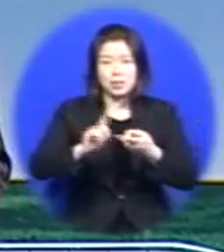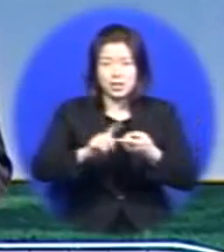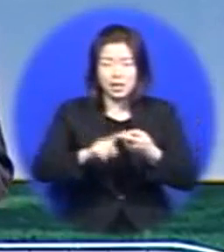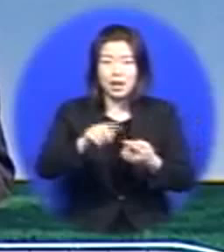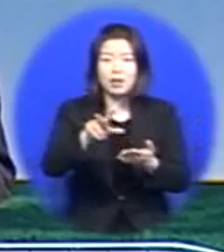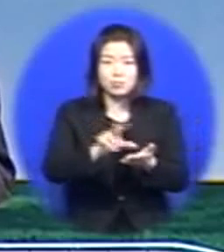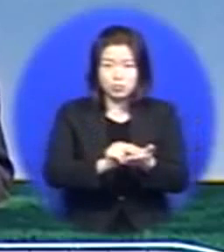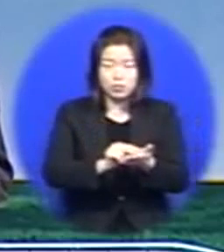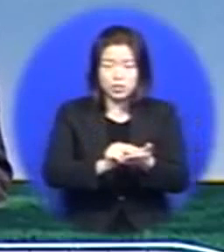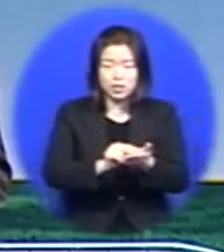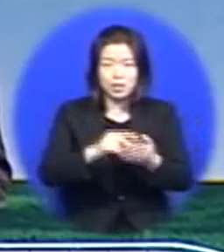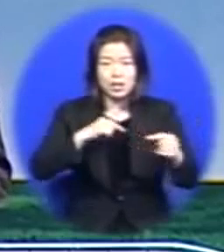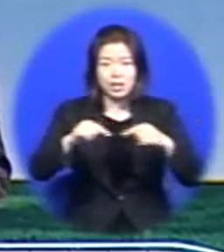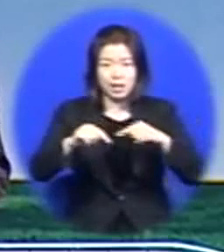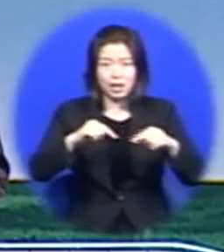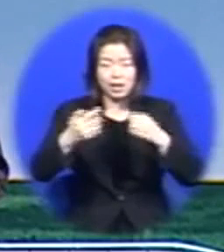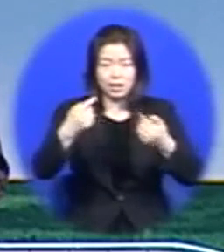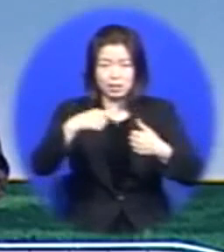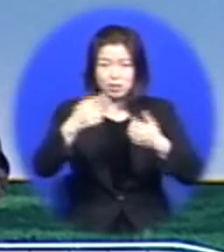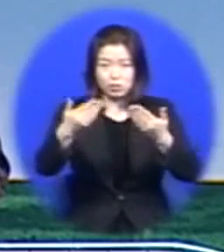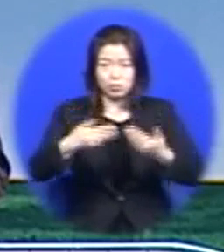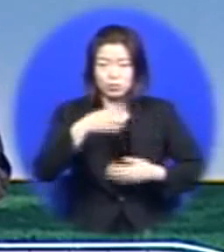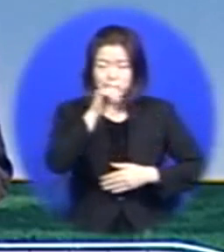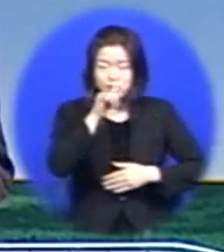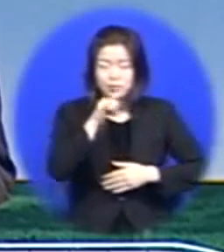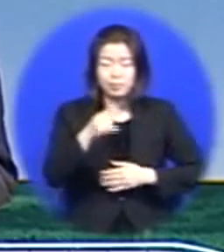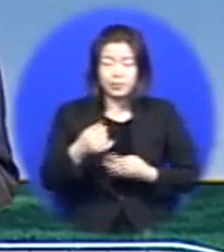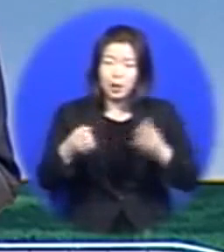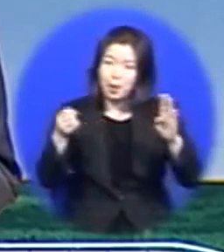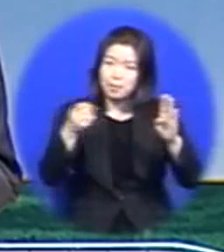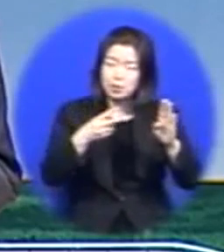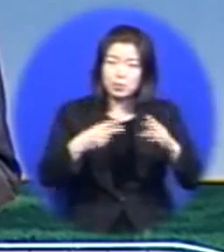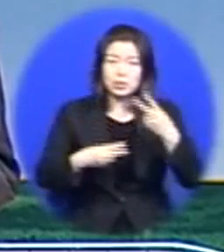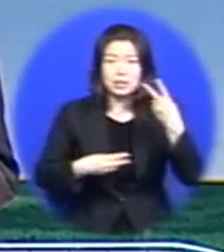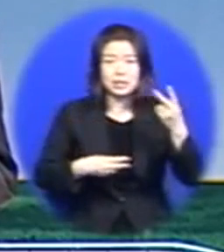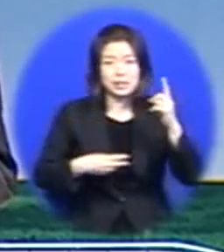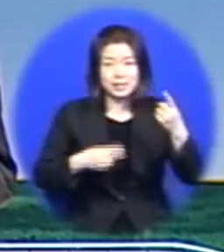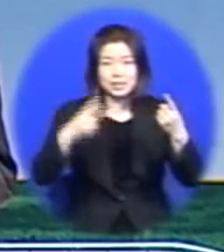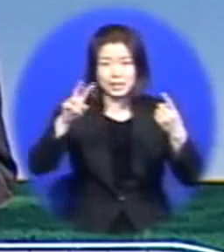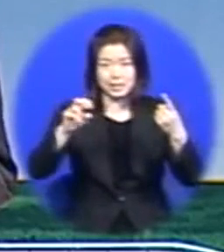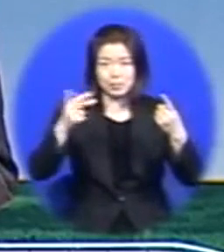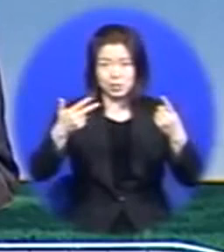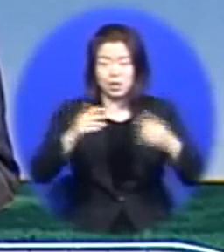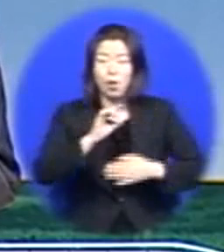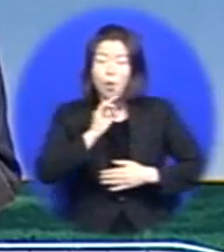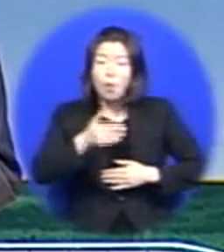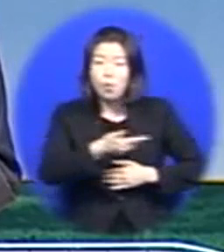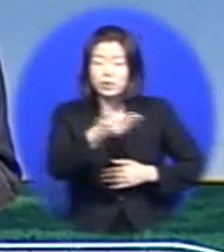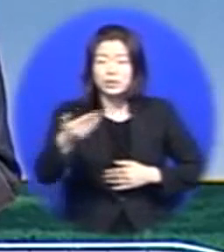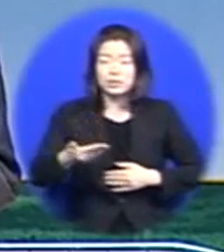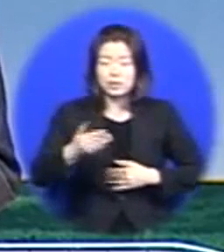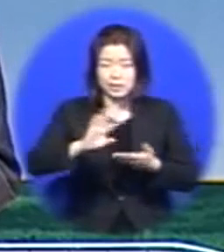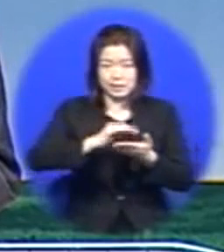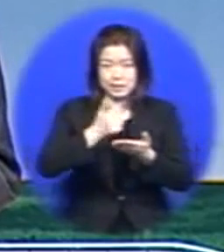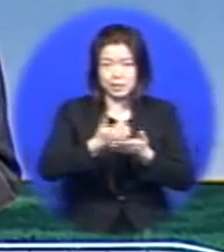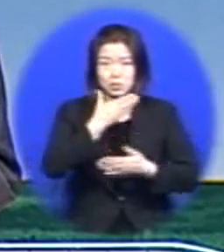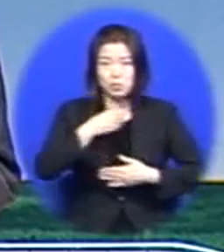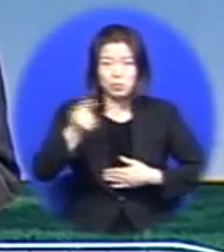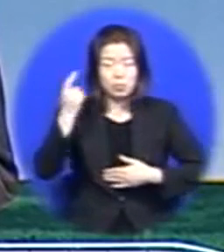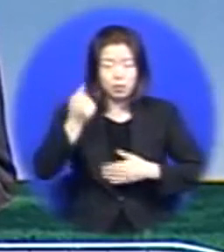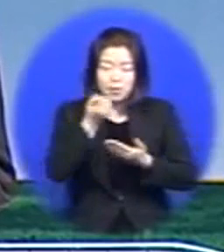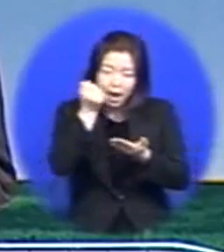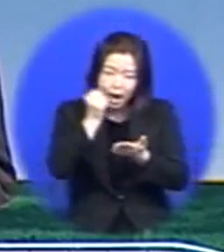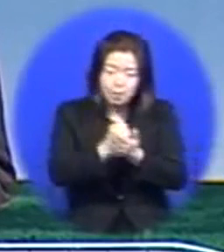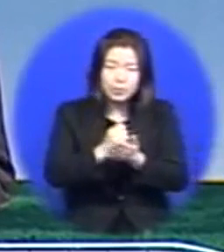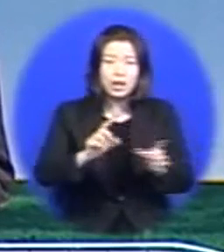문제를 다루고 있습니다. 빌립보서 1장 27절에 보면 오직 너희는 그리스도 복음에